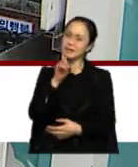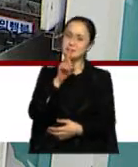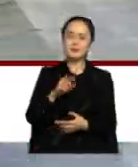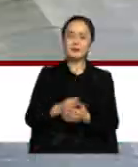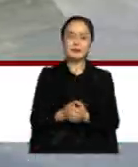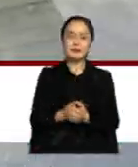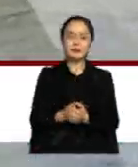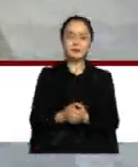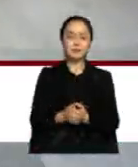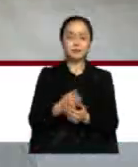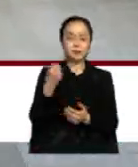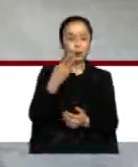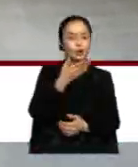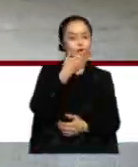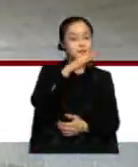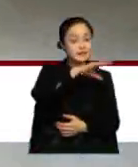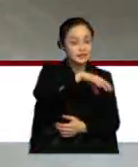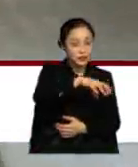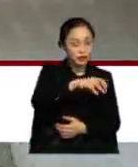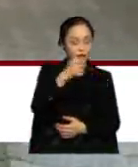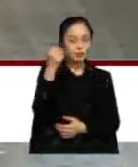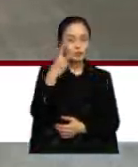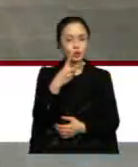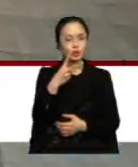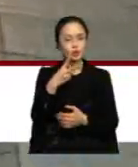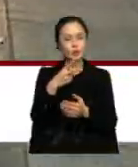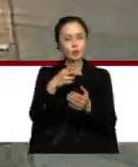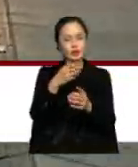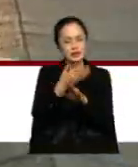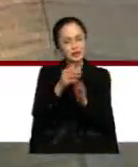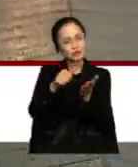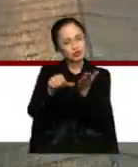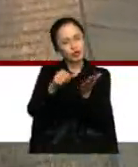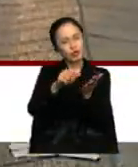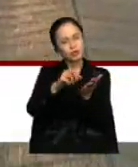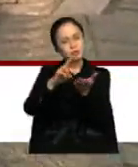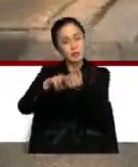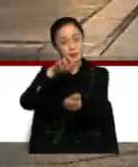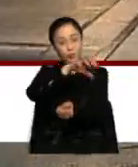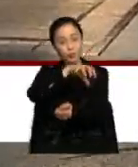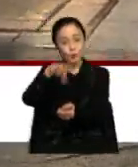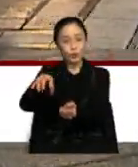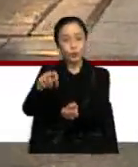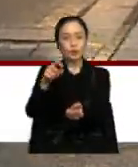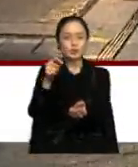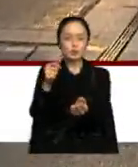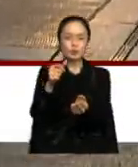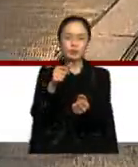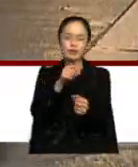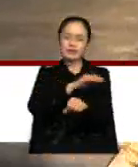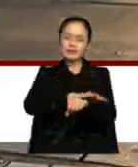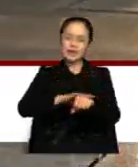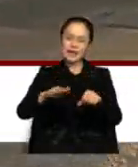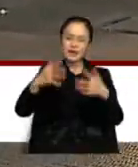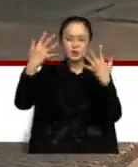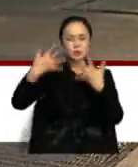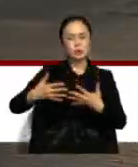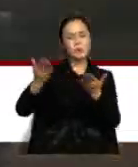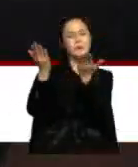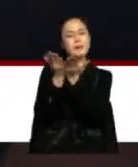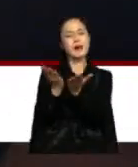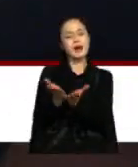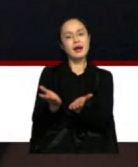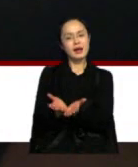등 각 업종의 특성을 고려하지 않은 획일적 설계로 영업 불편은 물론 도로 점용 허가가 나지 않은 탓에 계량기가